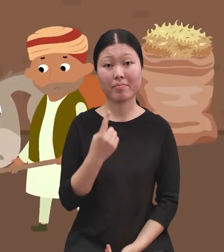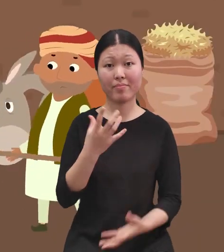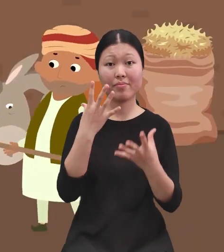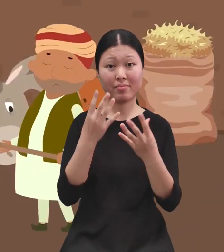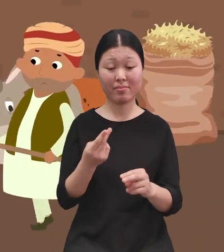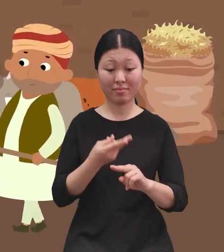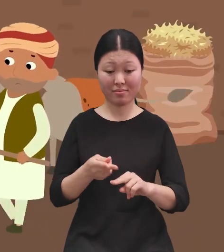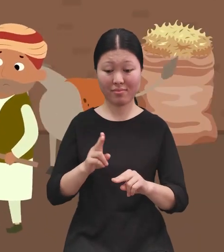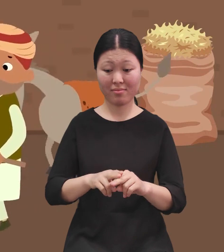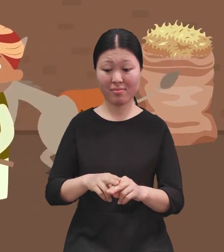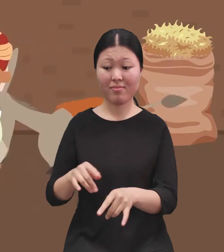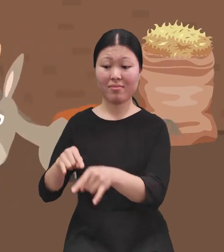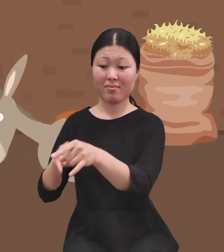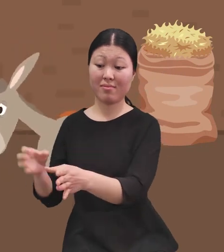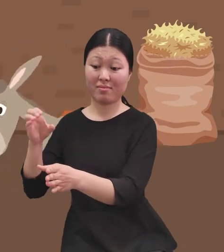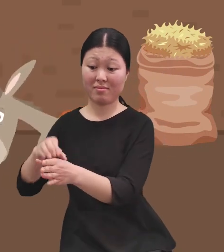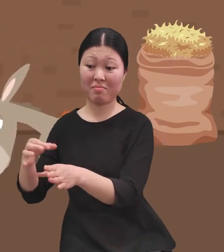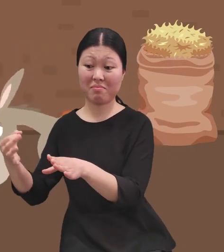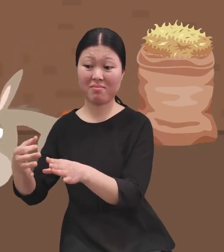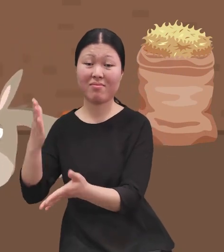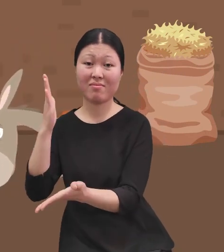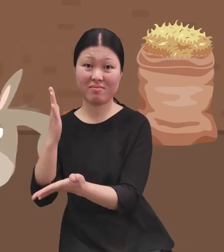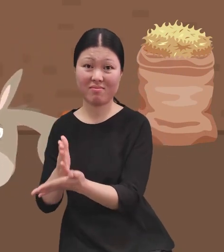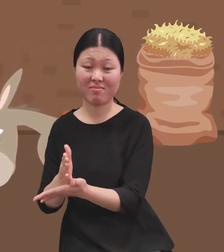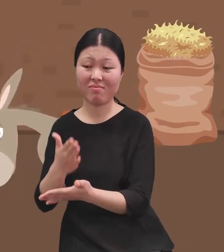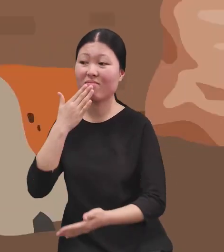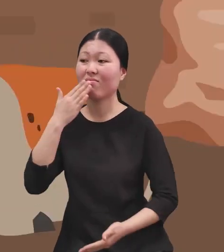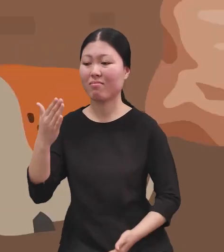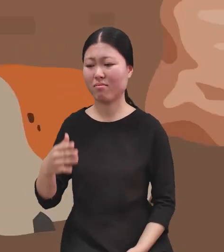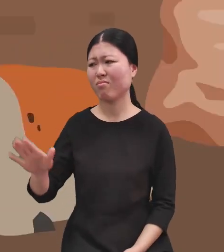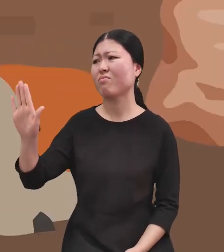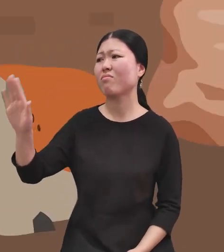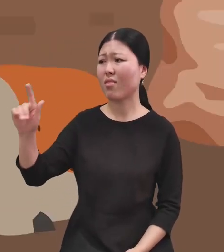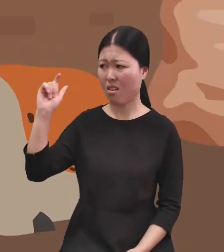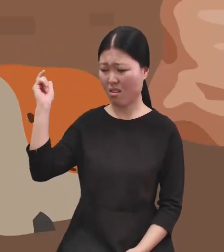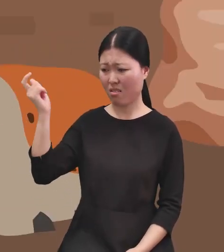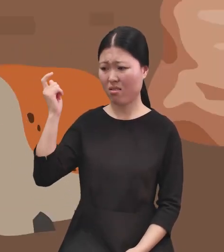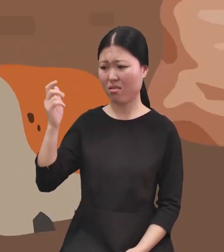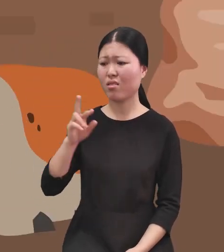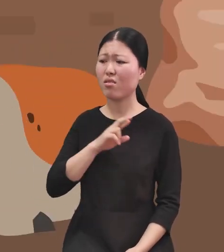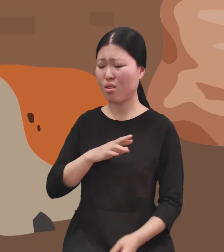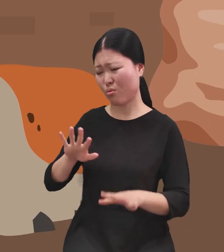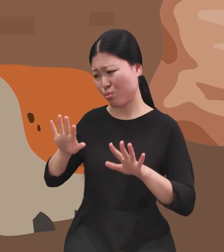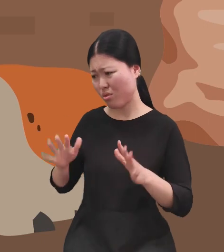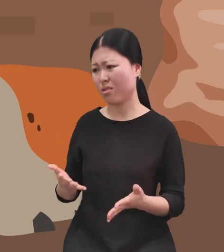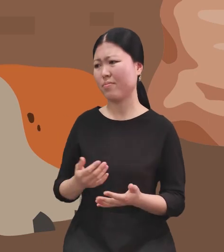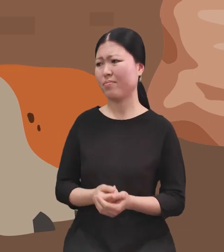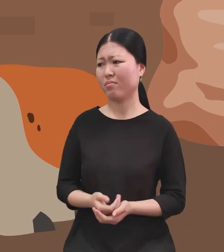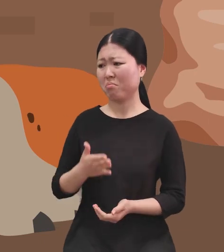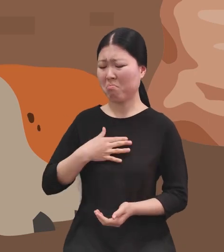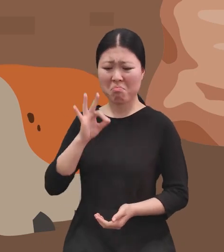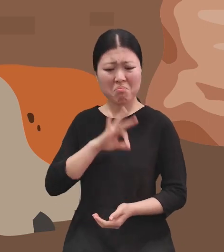Біргіні ұйадына чыдай албай. Тешігі әр чаначыды көтірген ешек қож ойынна сүйледі. Мен мұн дайавалдан тачадым.